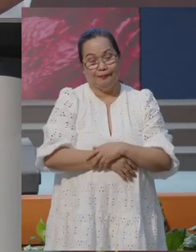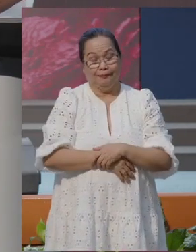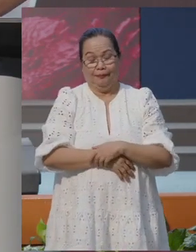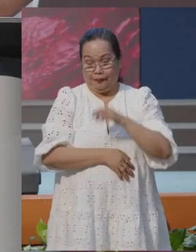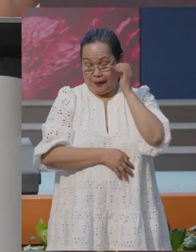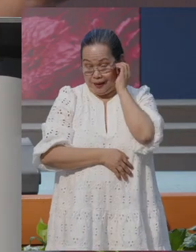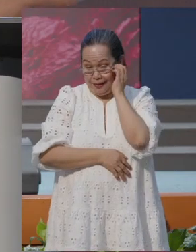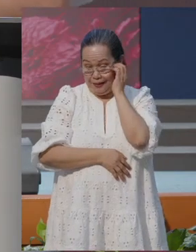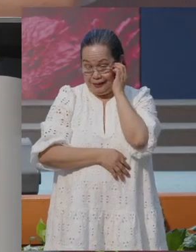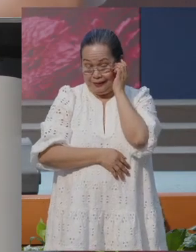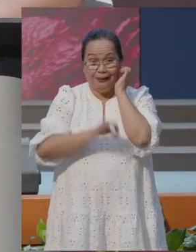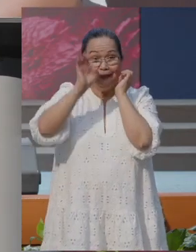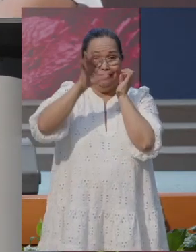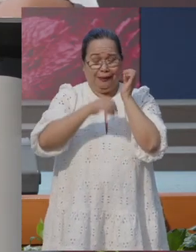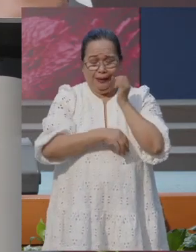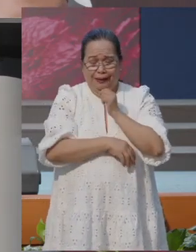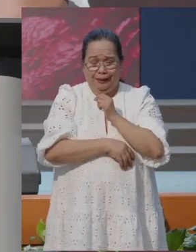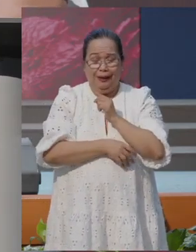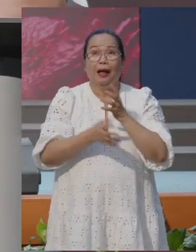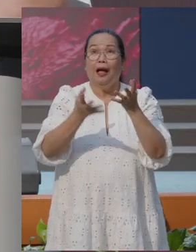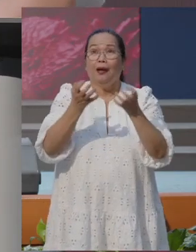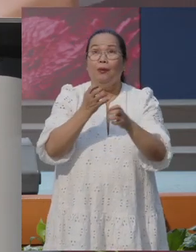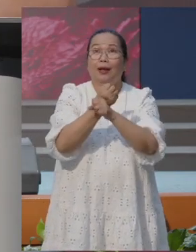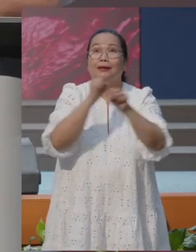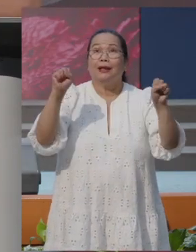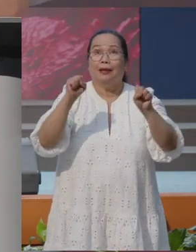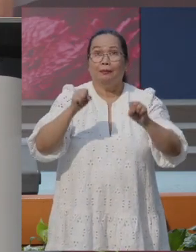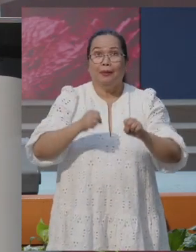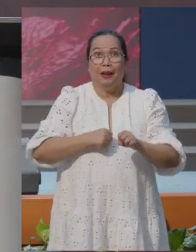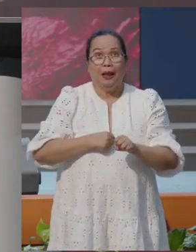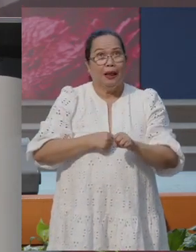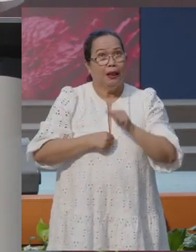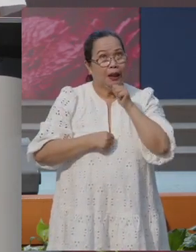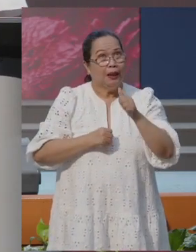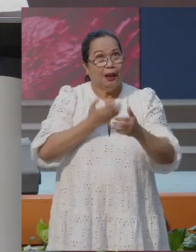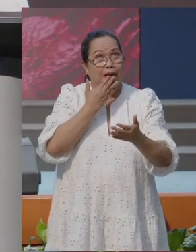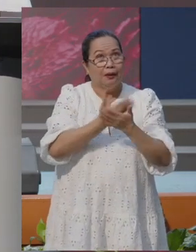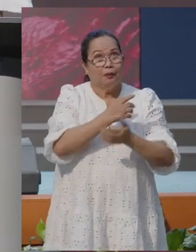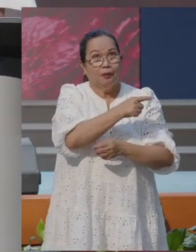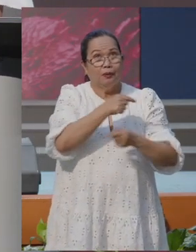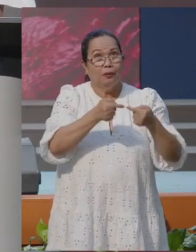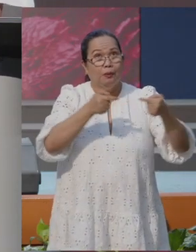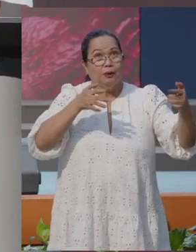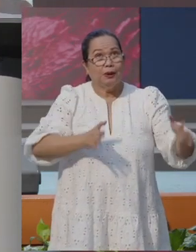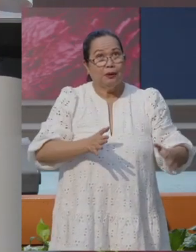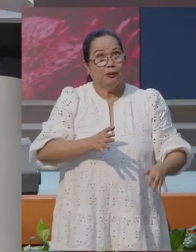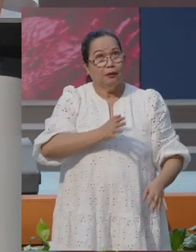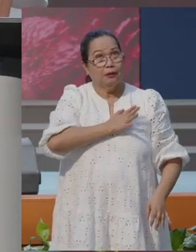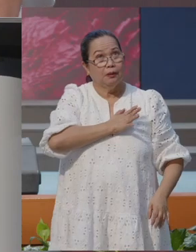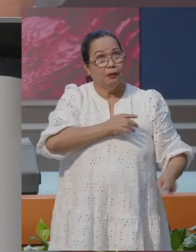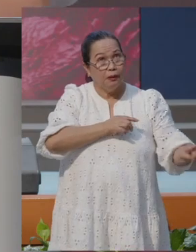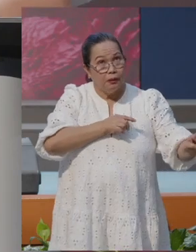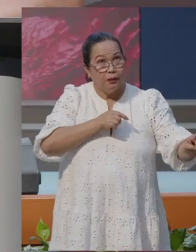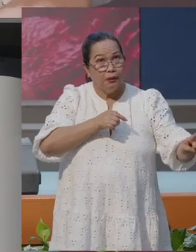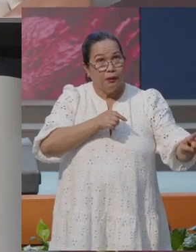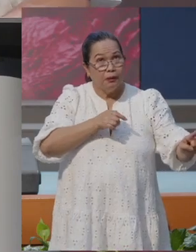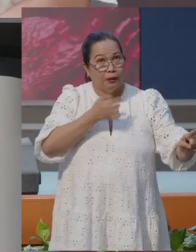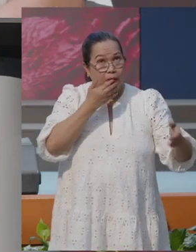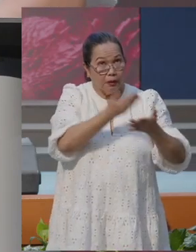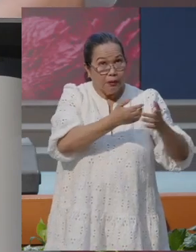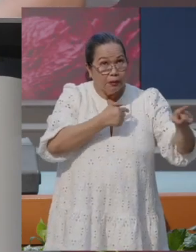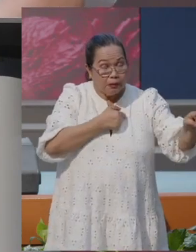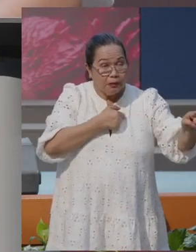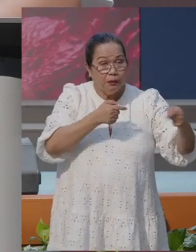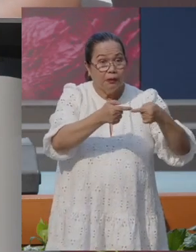ayoko, pastor. Gusto ko yung kaligtasan. Ayoko yung kabutihan ng kaaway. No? Meron po ba kayong